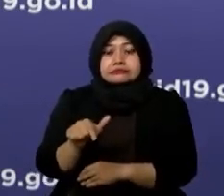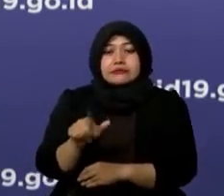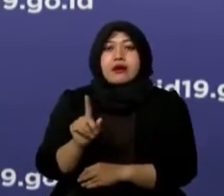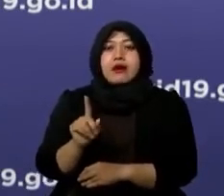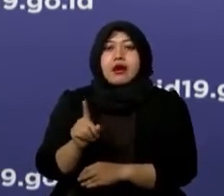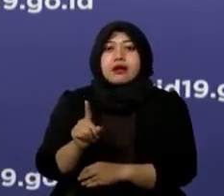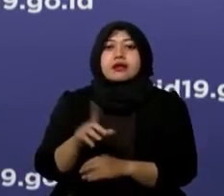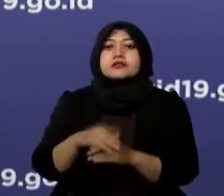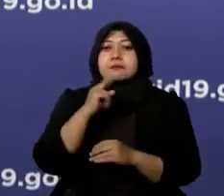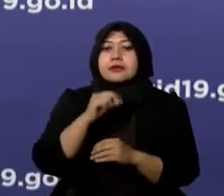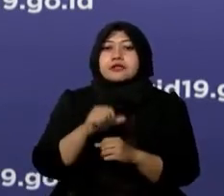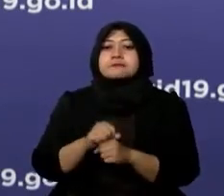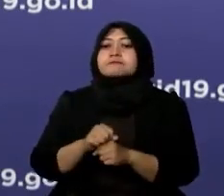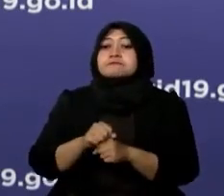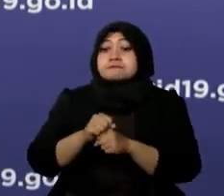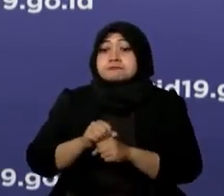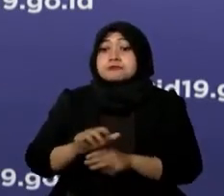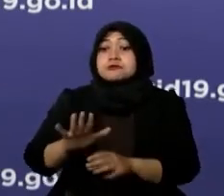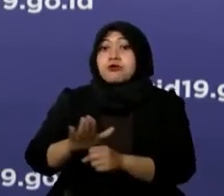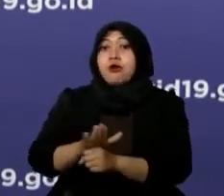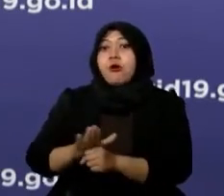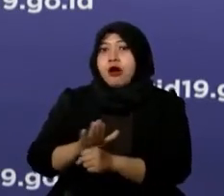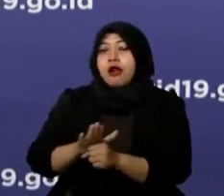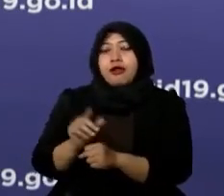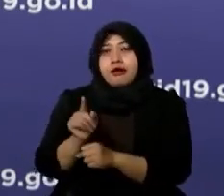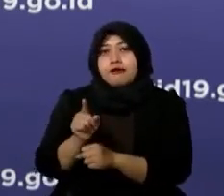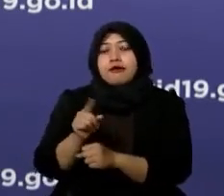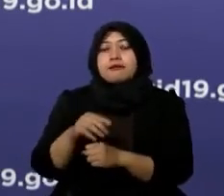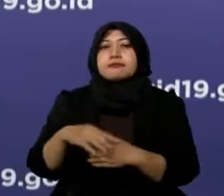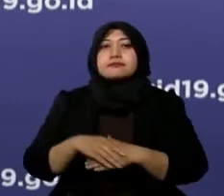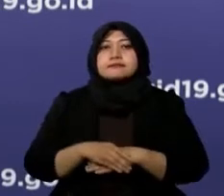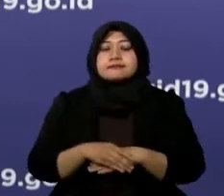dilaporkan transmisi lokal terjadi.